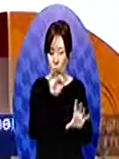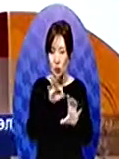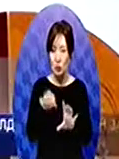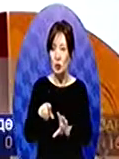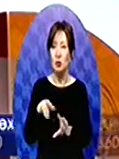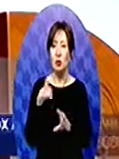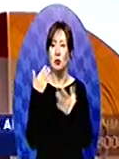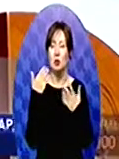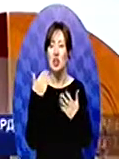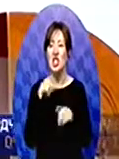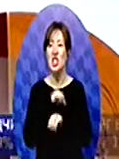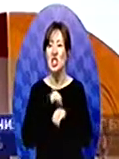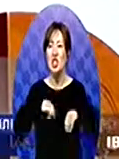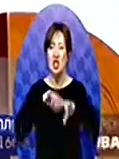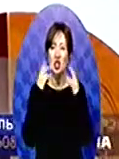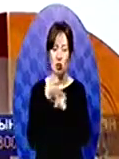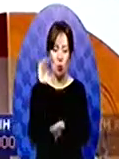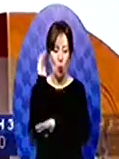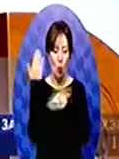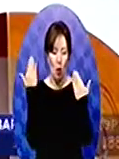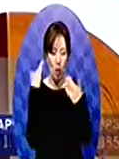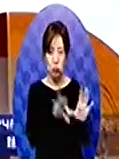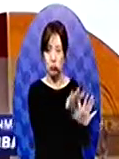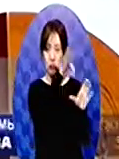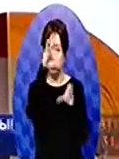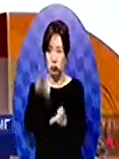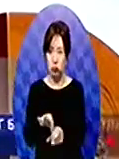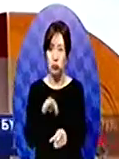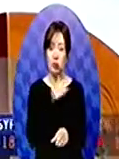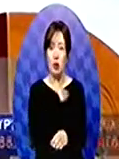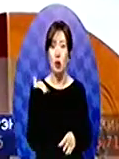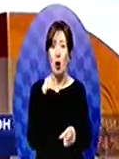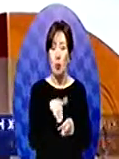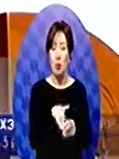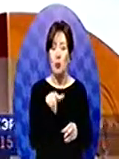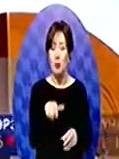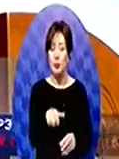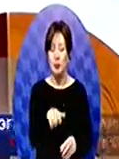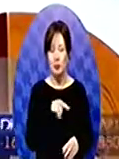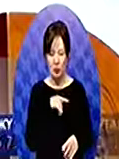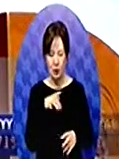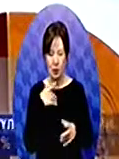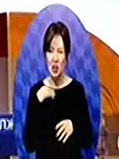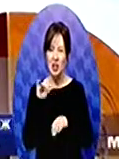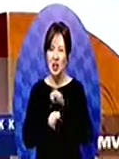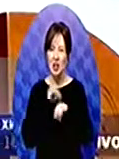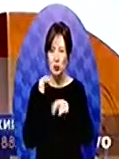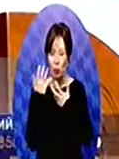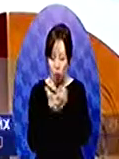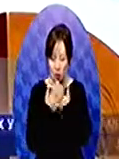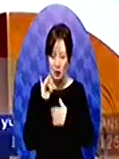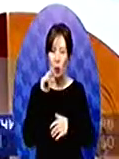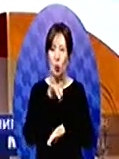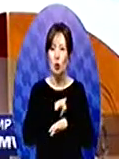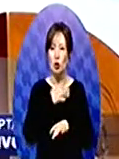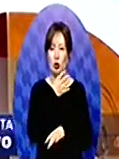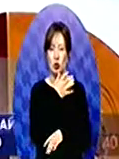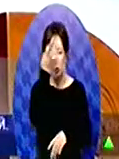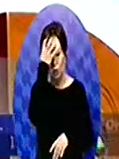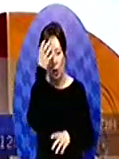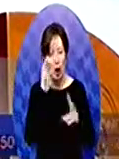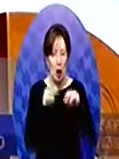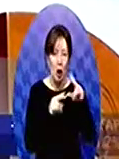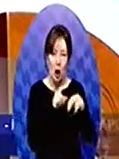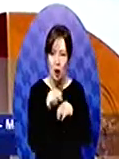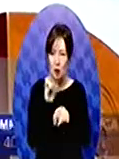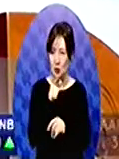нийтийн хурлаас засаг даргад нэр дэвшүүлэх үйл явц хамгийн их улс төрдсөн байдлаар явагддаг. Ажлын хэсгээс явуулсан санал